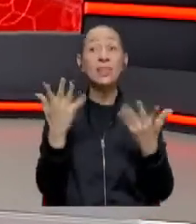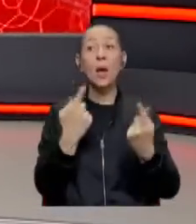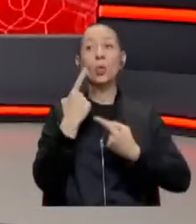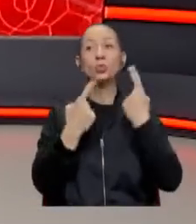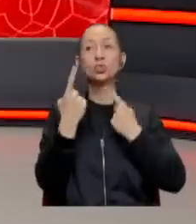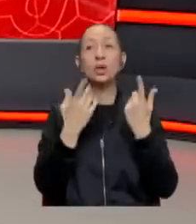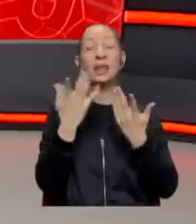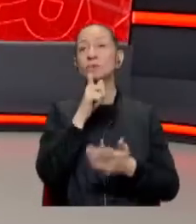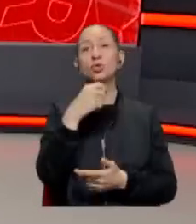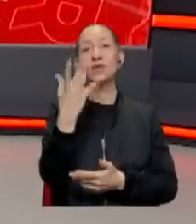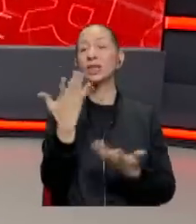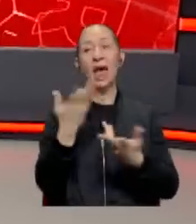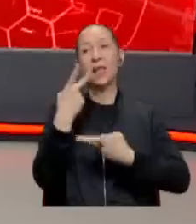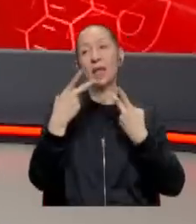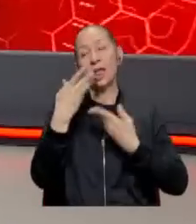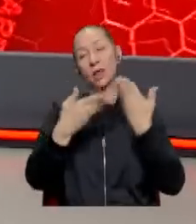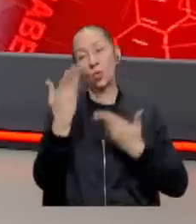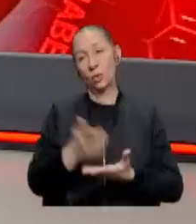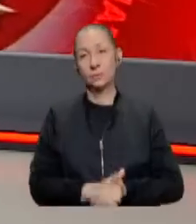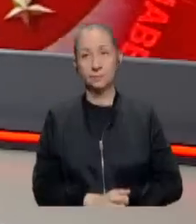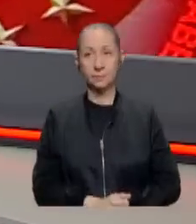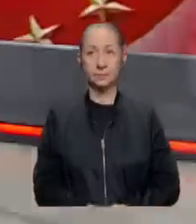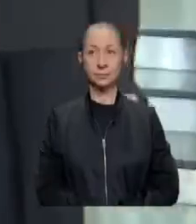konuşuyor neler vaat ediyor neler anlatıyor